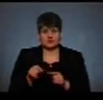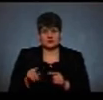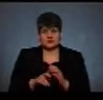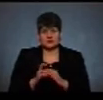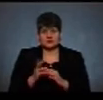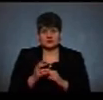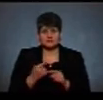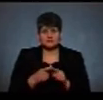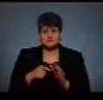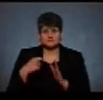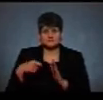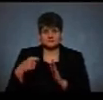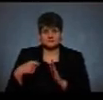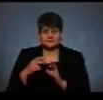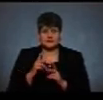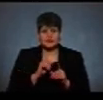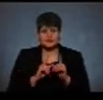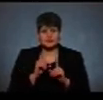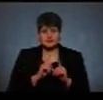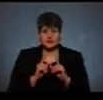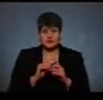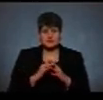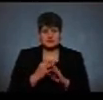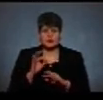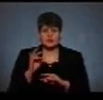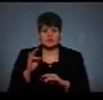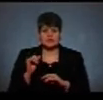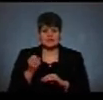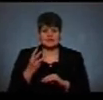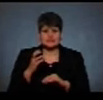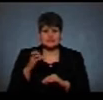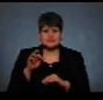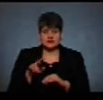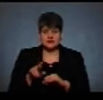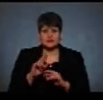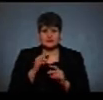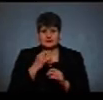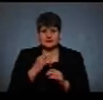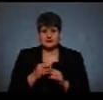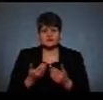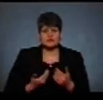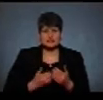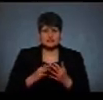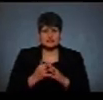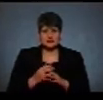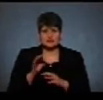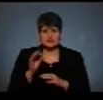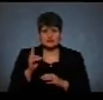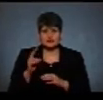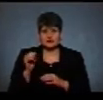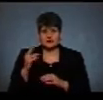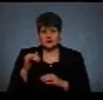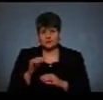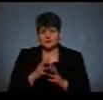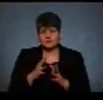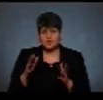Це кадри зі зборів, які проводили у селі Онишківці Шумського району 13 січня. Як повідомив житель села Олександр Кадук, більшість